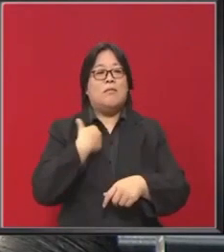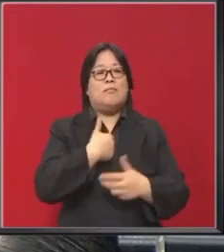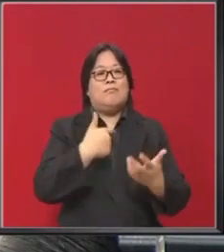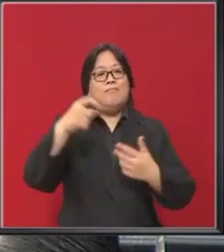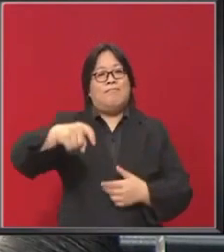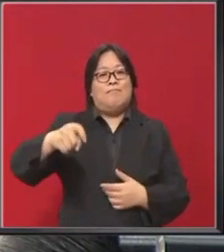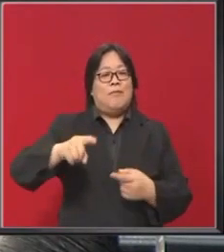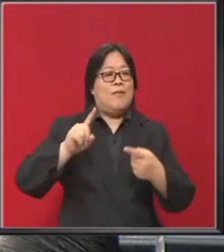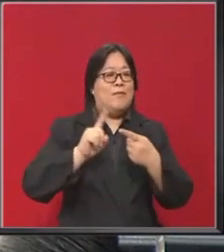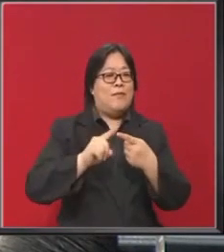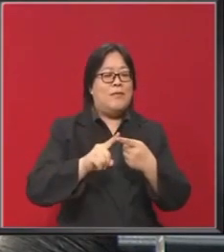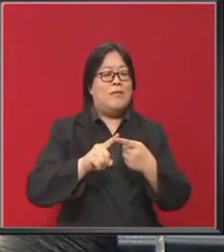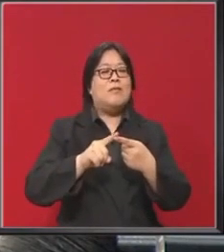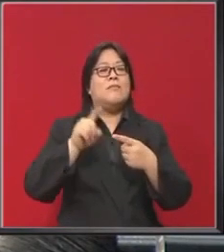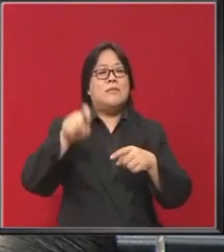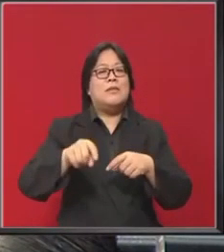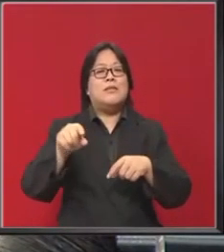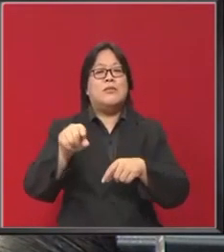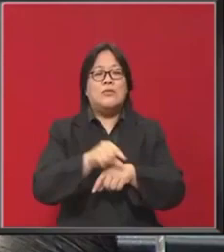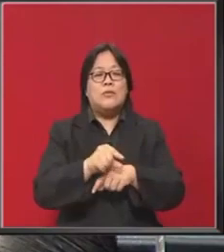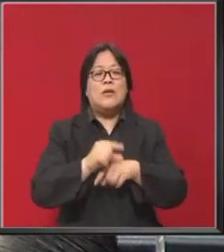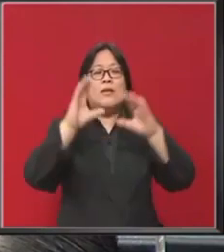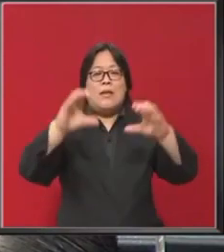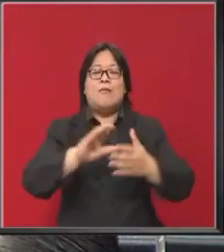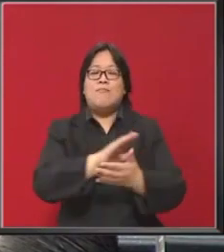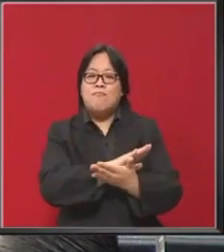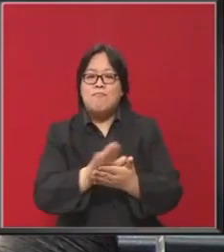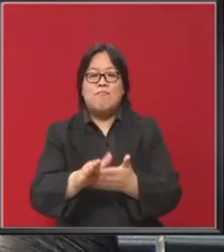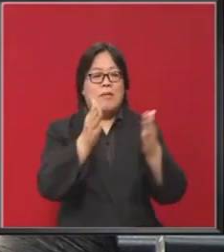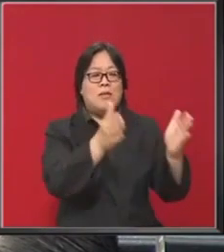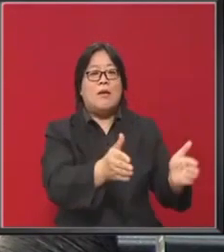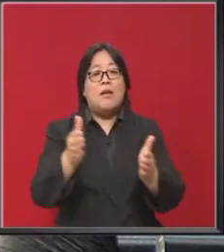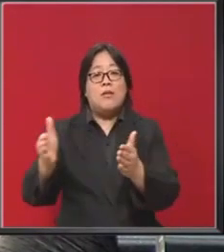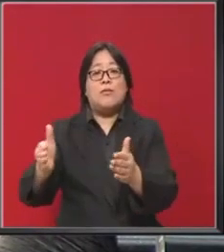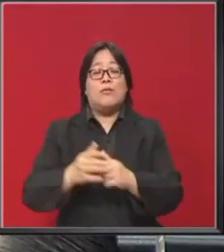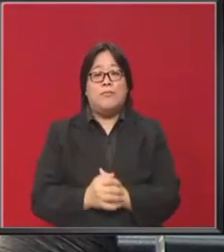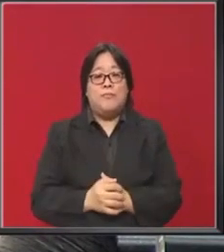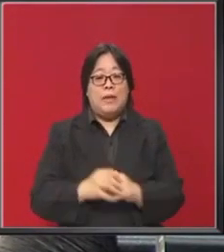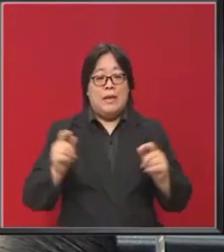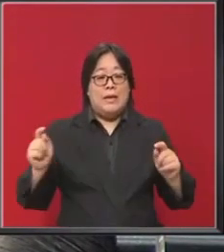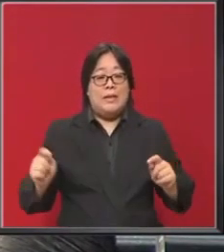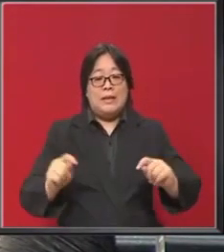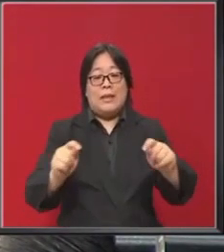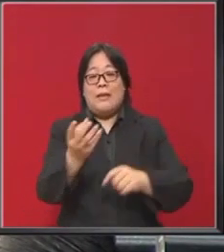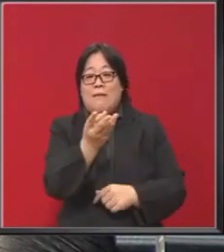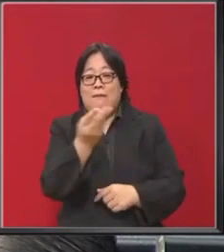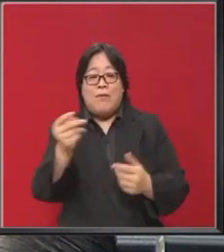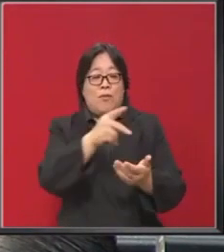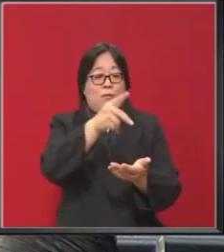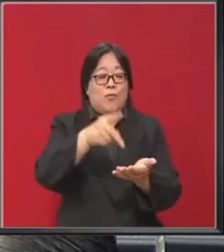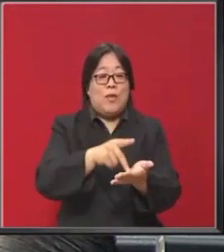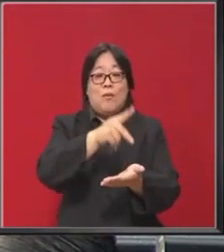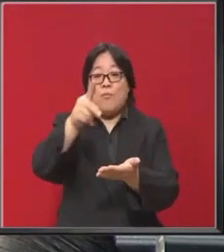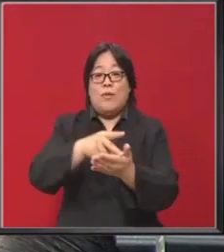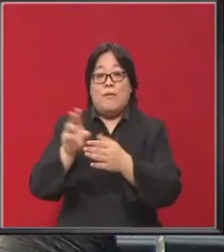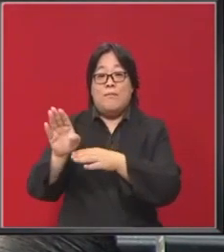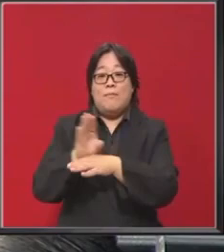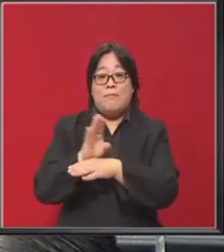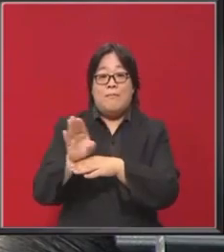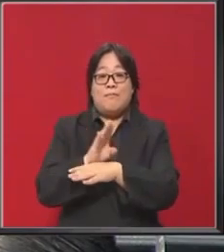supaya pertama dia dikendalikan dengan calo yang rapi dan teratur dan tindakan Bobo ah pusat-pusat